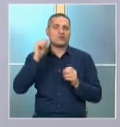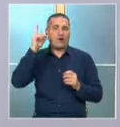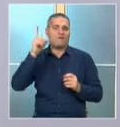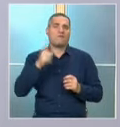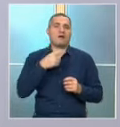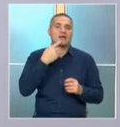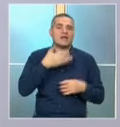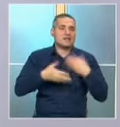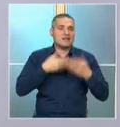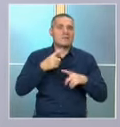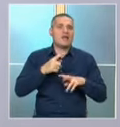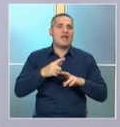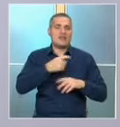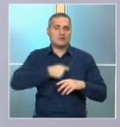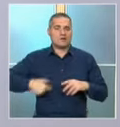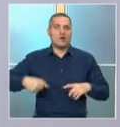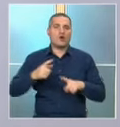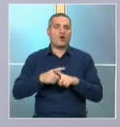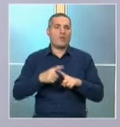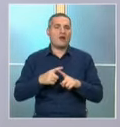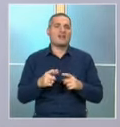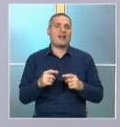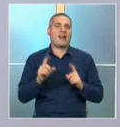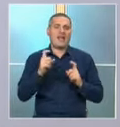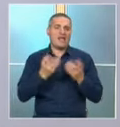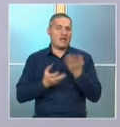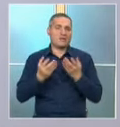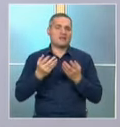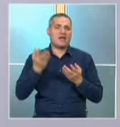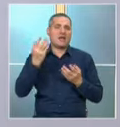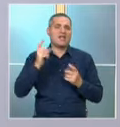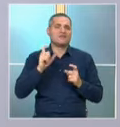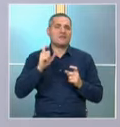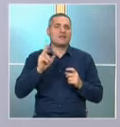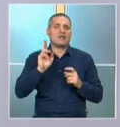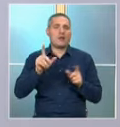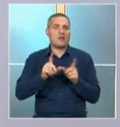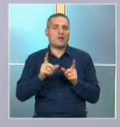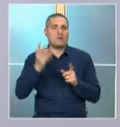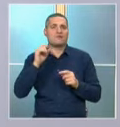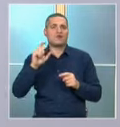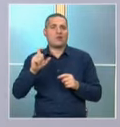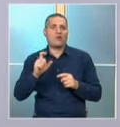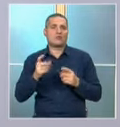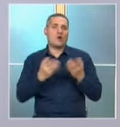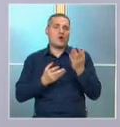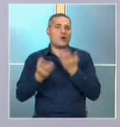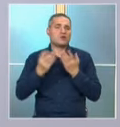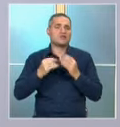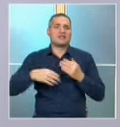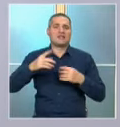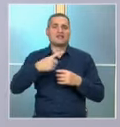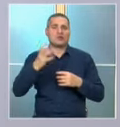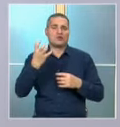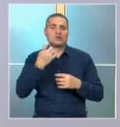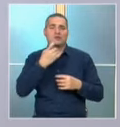за Национална хуманитарна гимназия Свети Свети Кирил Методий, бивша Солунска. Училището е с над 140